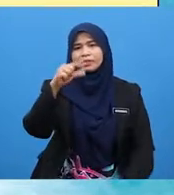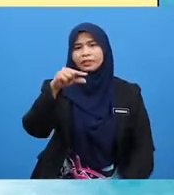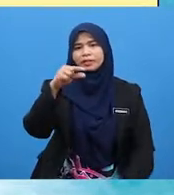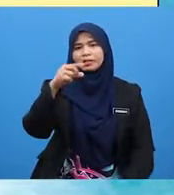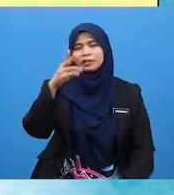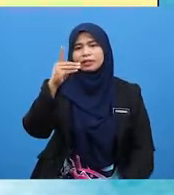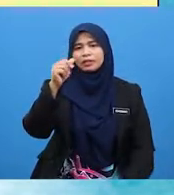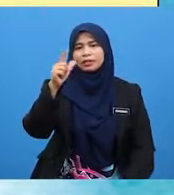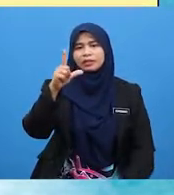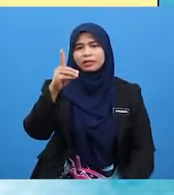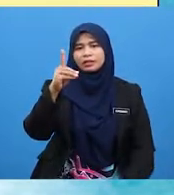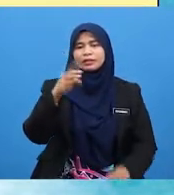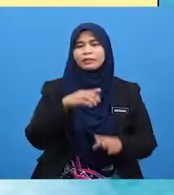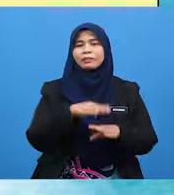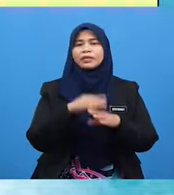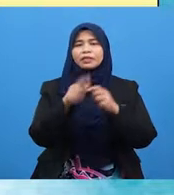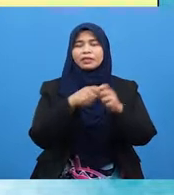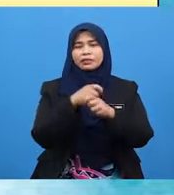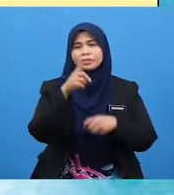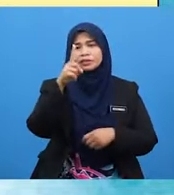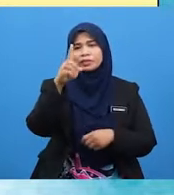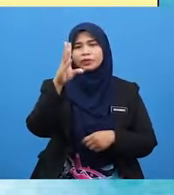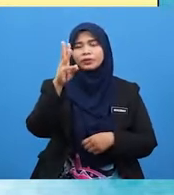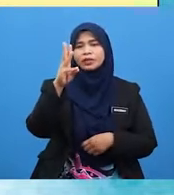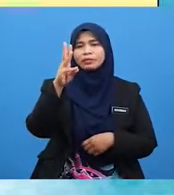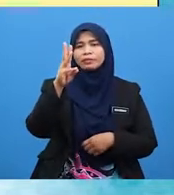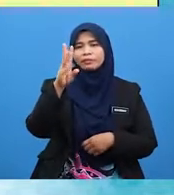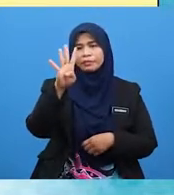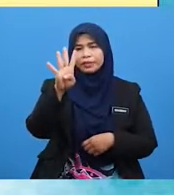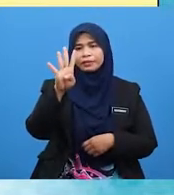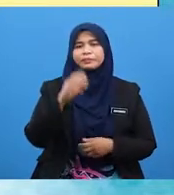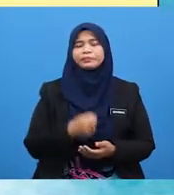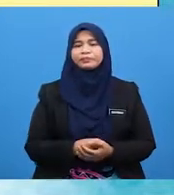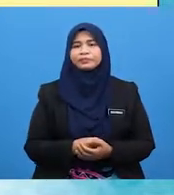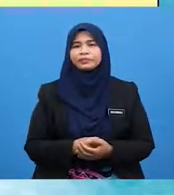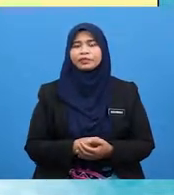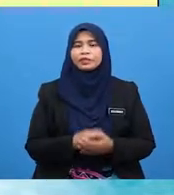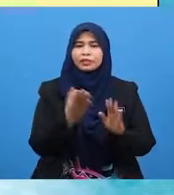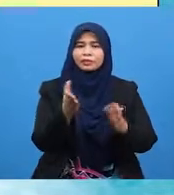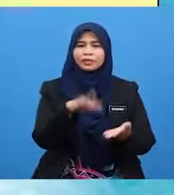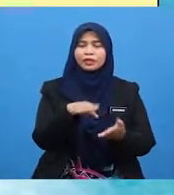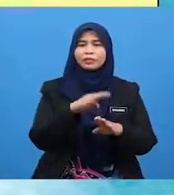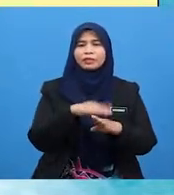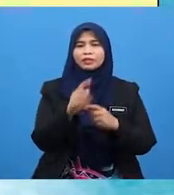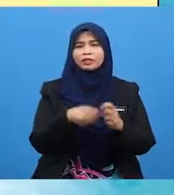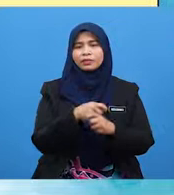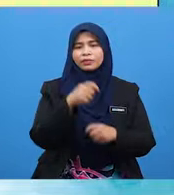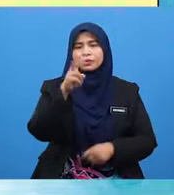164 Hijrah. Imam Ahmad wafat pada tahun 241